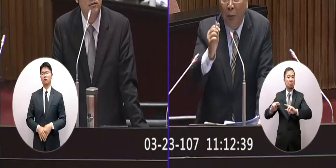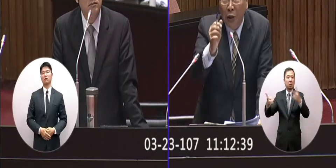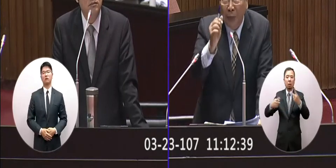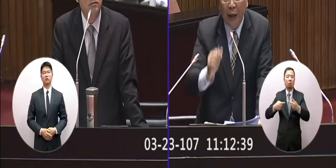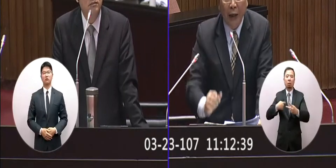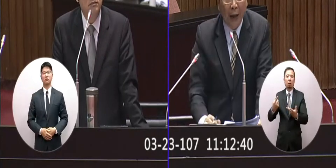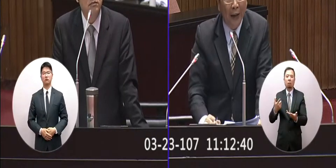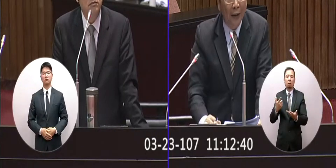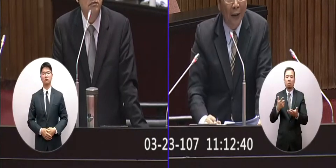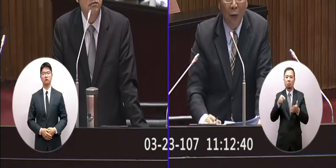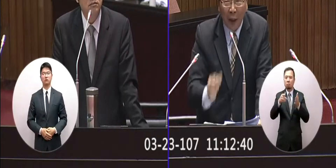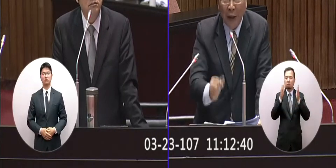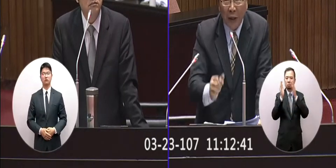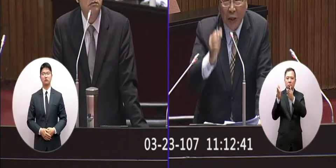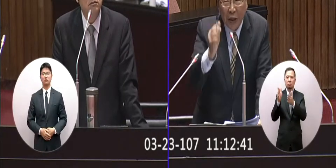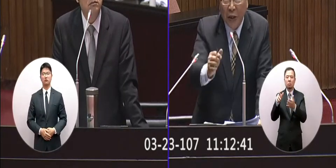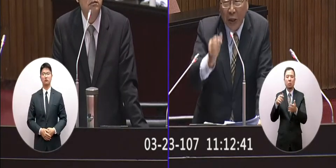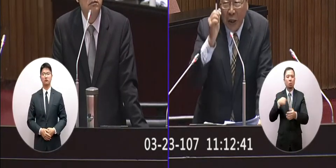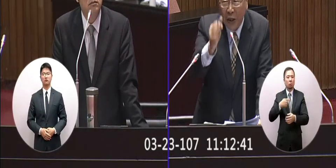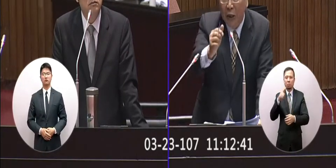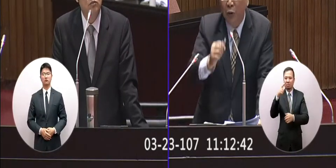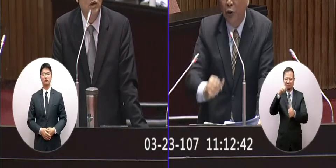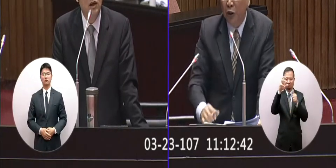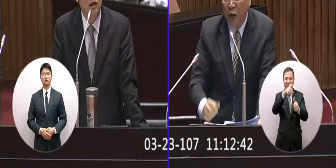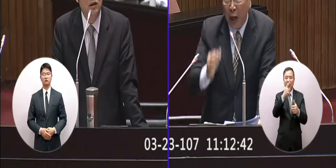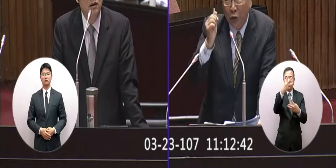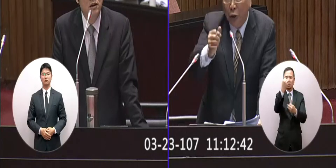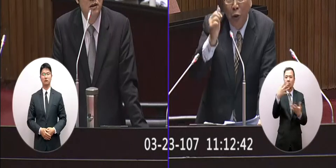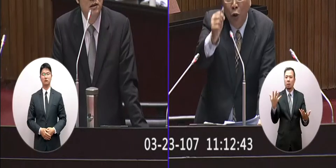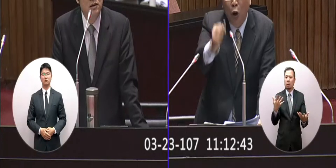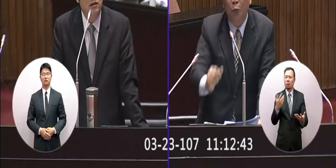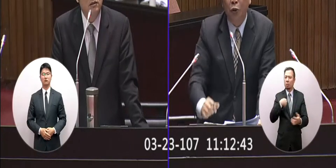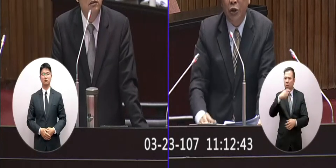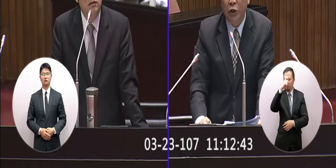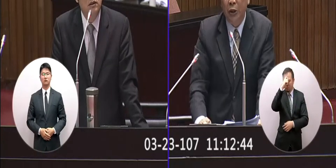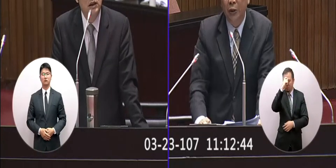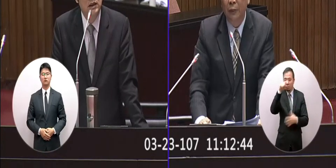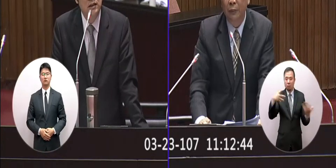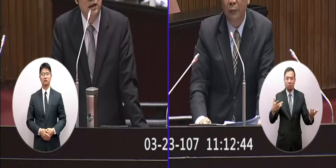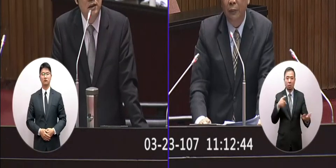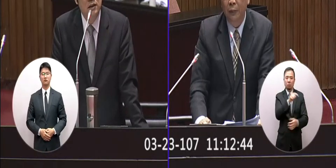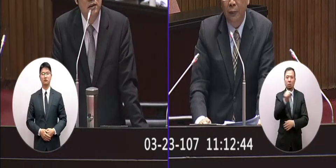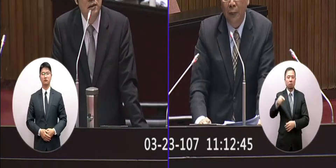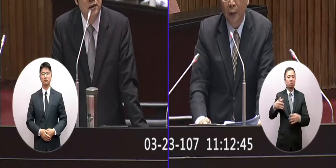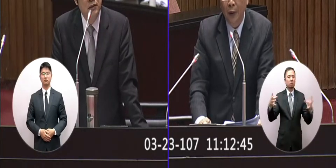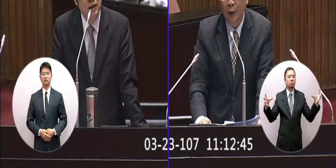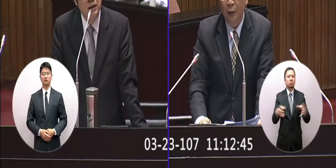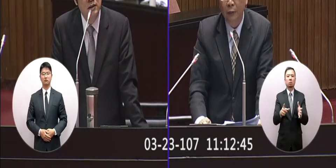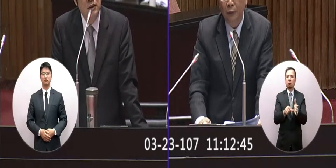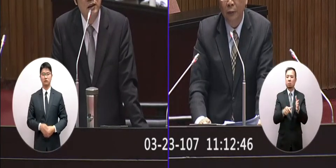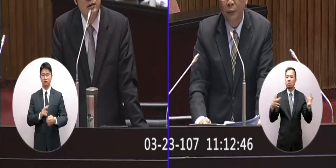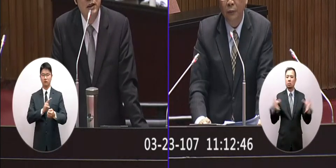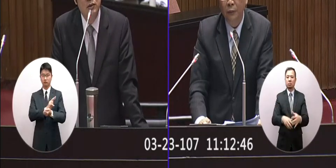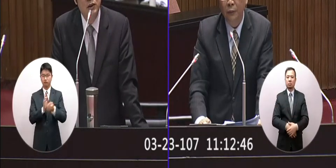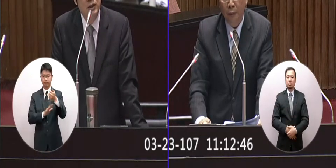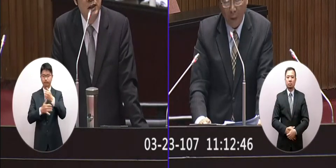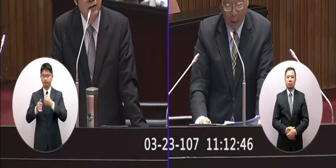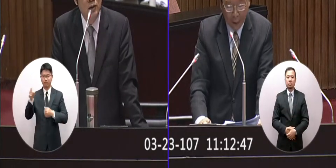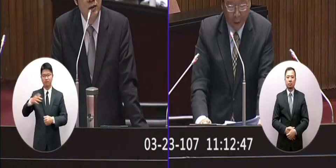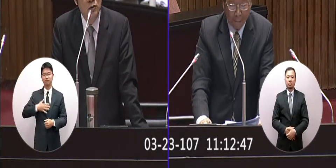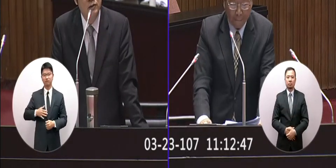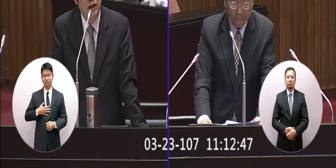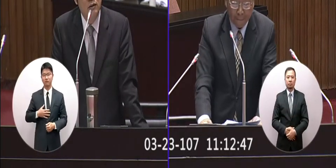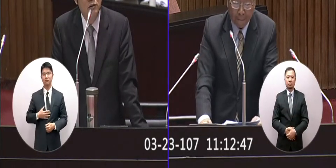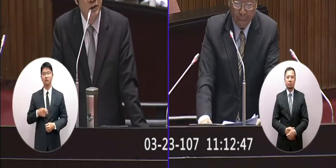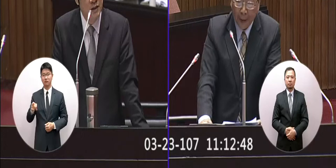是 我今天不是逼你改问题是你实施的时间，我只要求同步实施。 这个林委你知道，因为你贵为